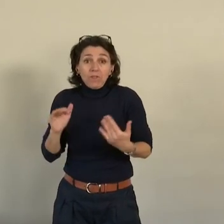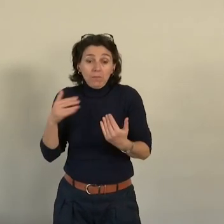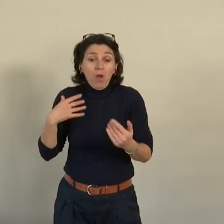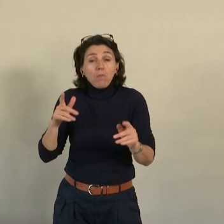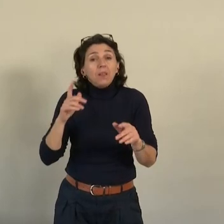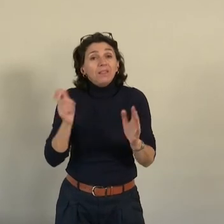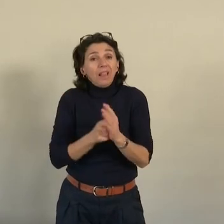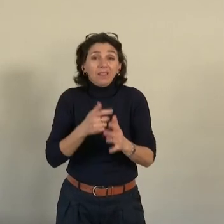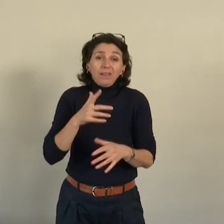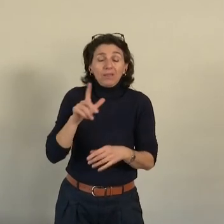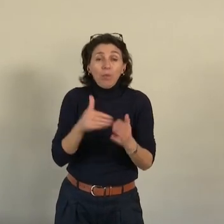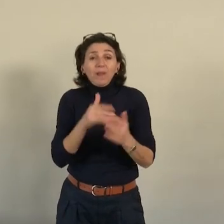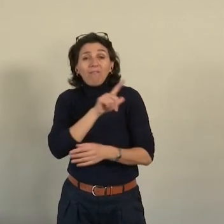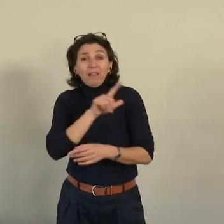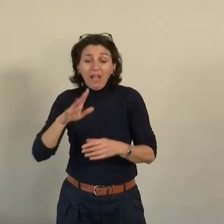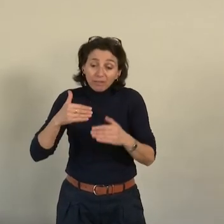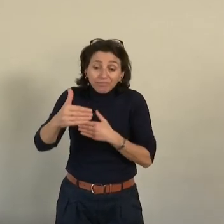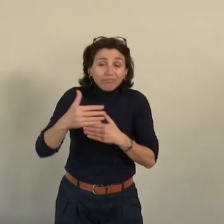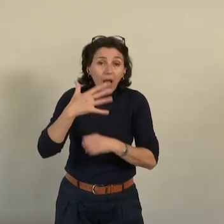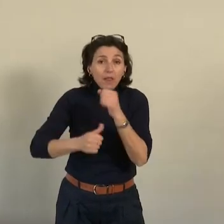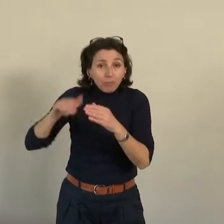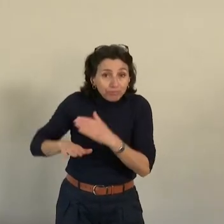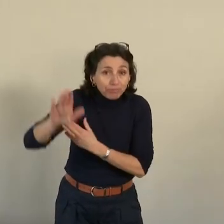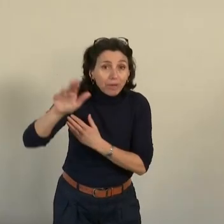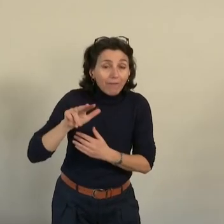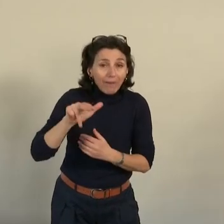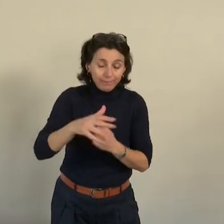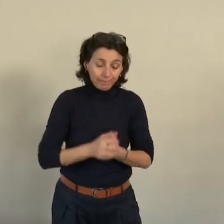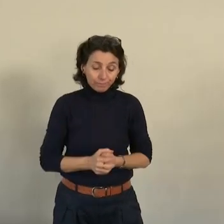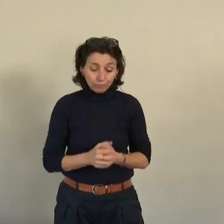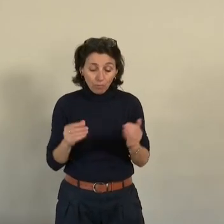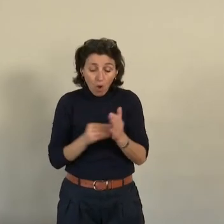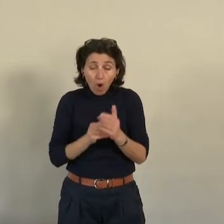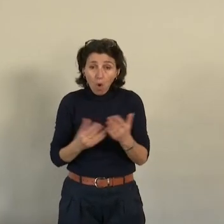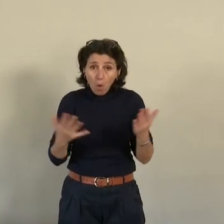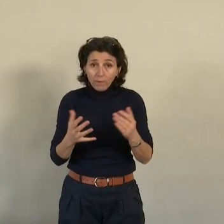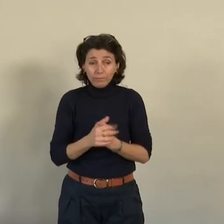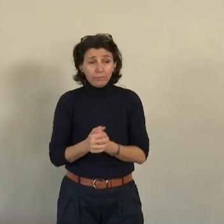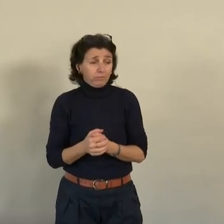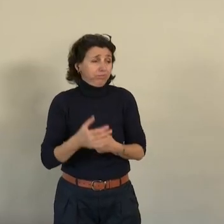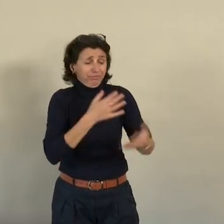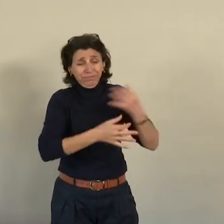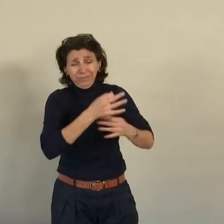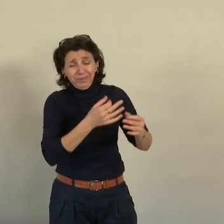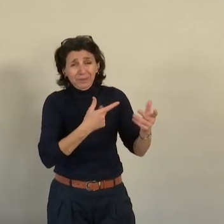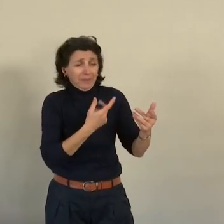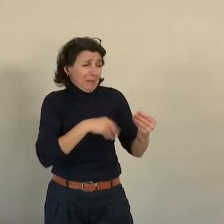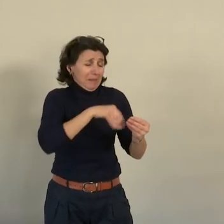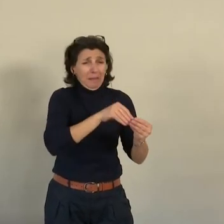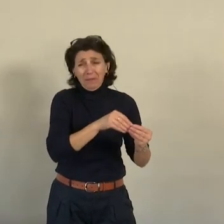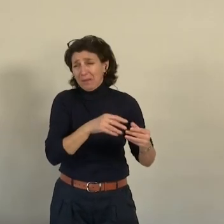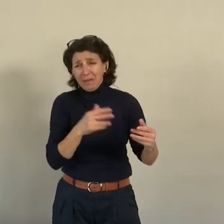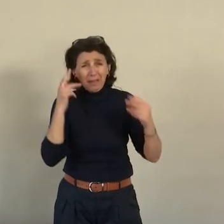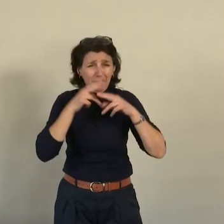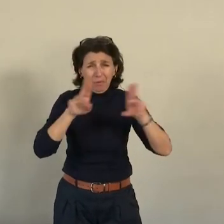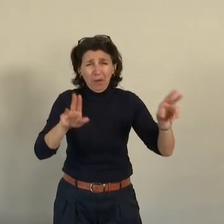2024 le qu'est-ce que je pourrais vous dire d'autre alors gens bon après il y a beaucoup de choses ont été dit mais qui n'avaiit rien à voir hein les poubelles